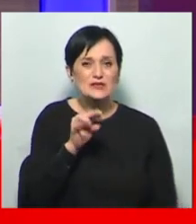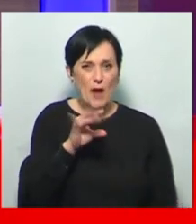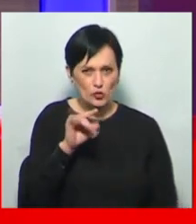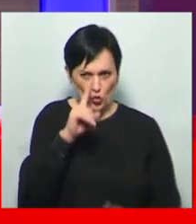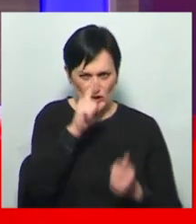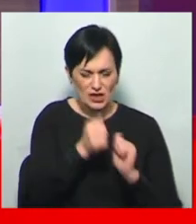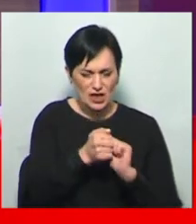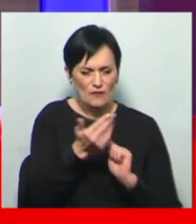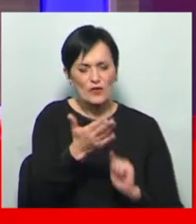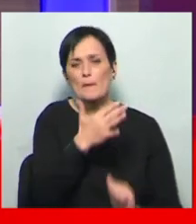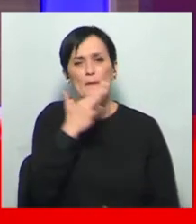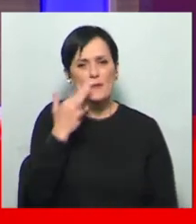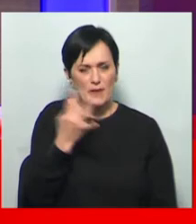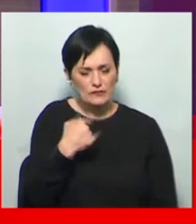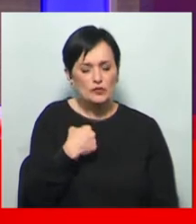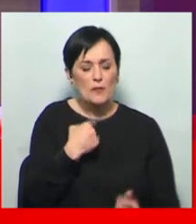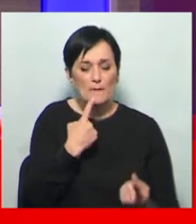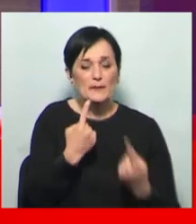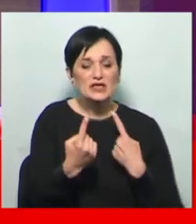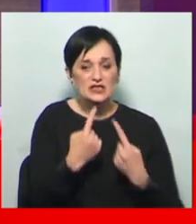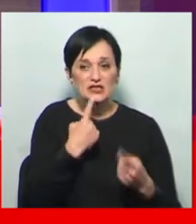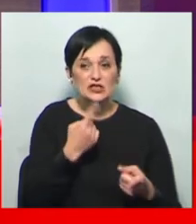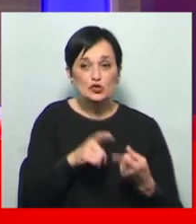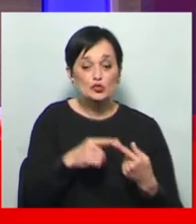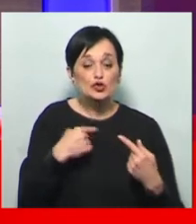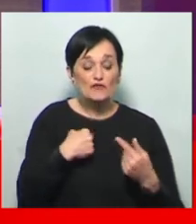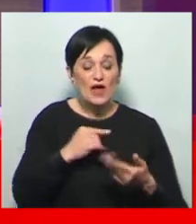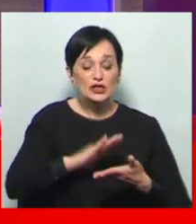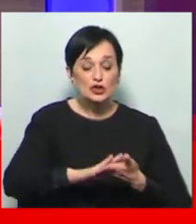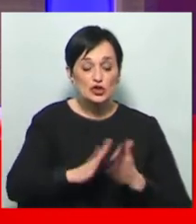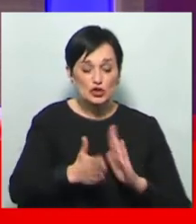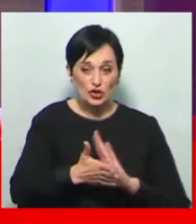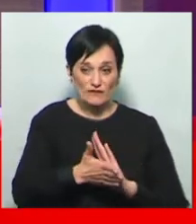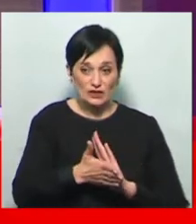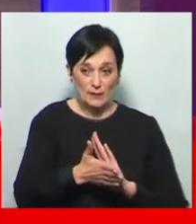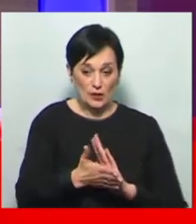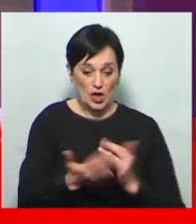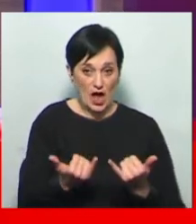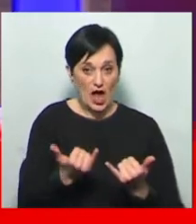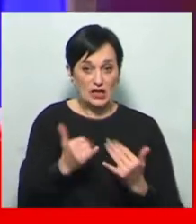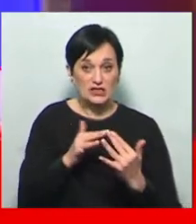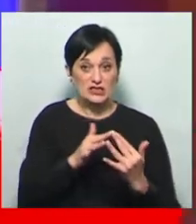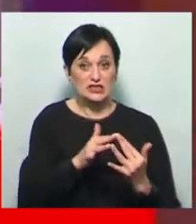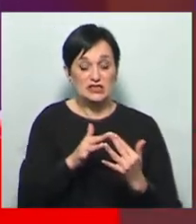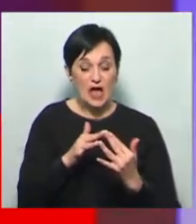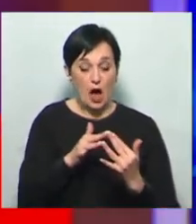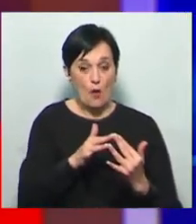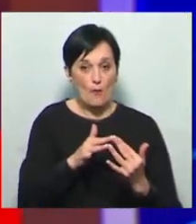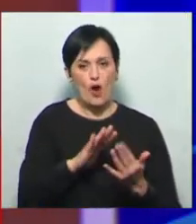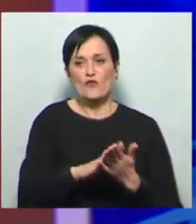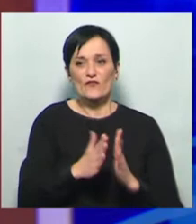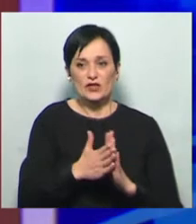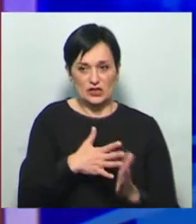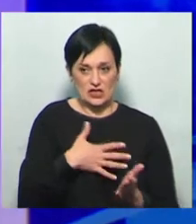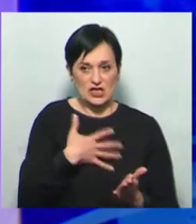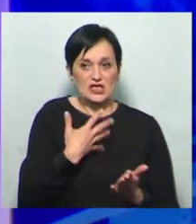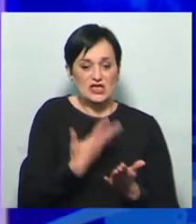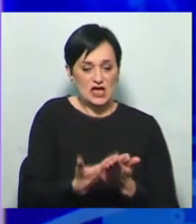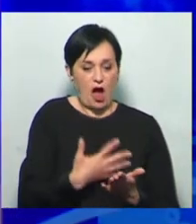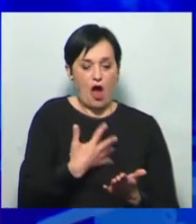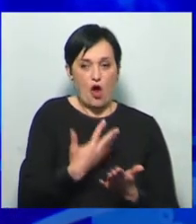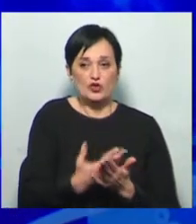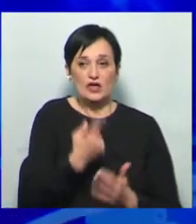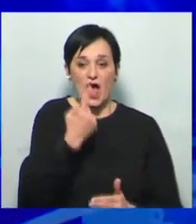გახსოვთ, მე არაერთხელ მისაუბრე ამის შესახებ. ჩვენ შევთანხმდით, რომ ახლა საომარი ვითარებიდან გამომდინარე გააქტიურდა აი ამ